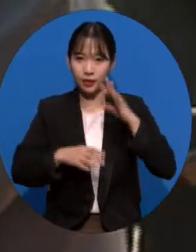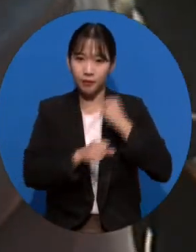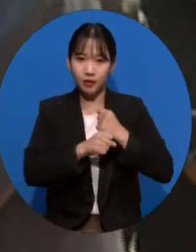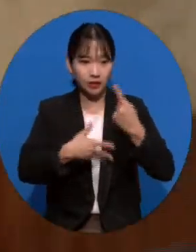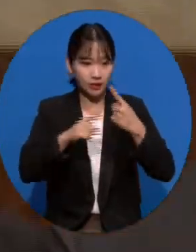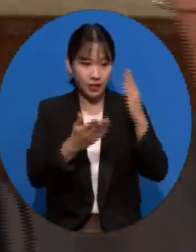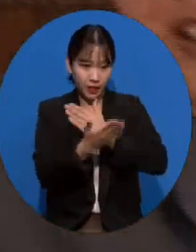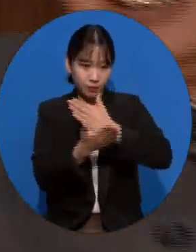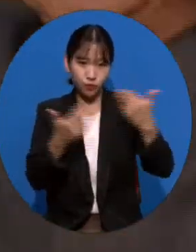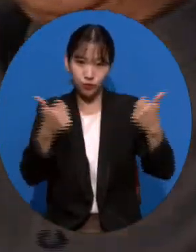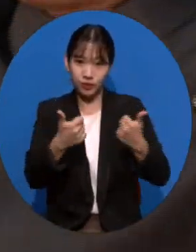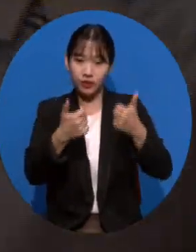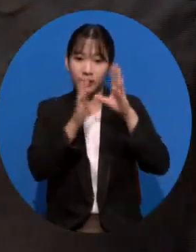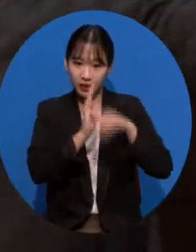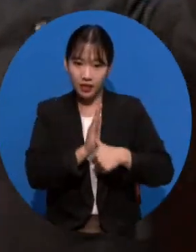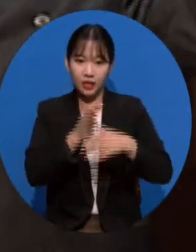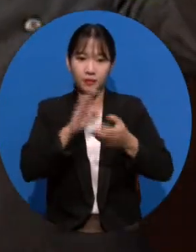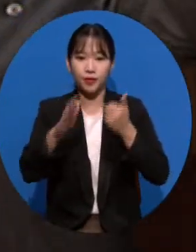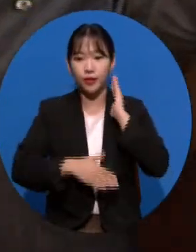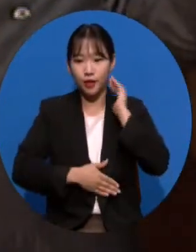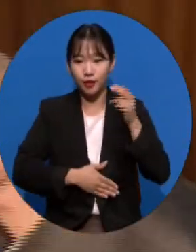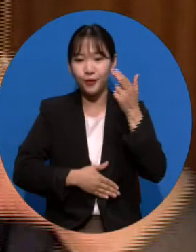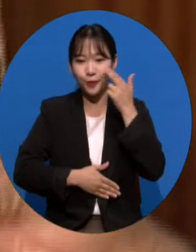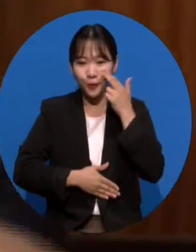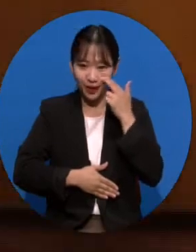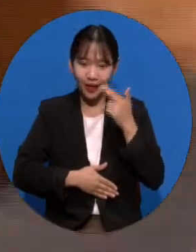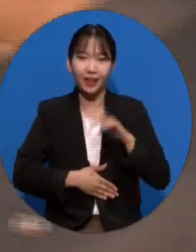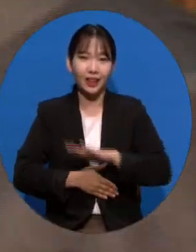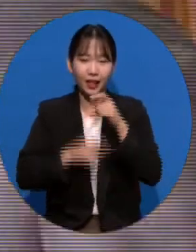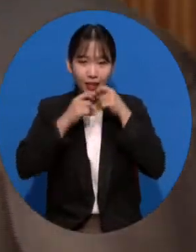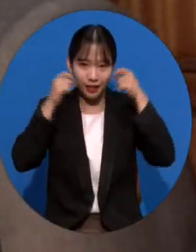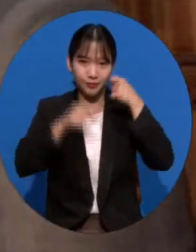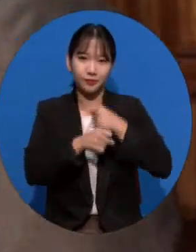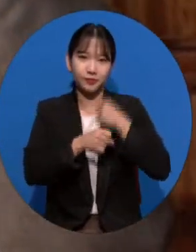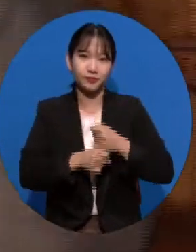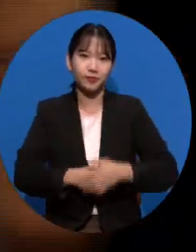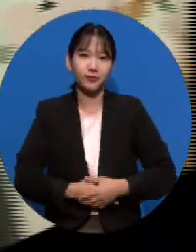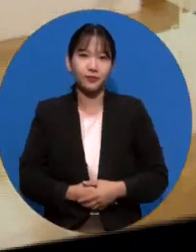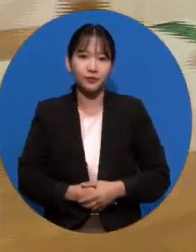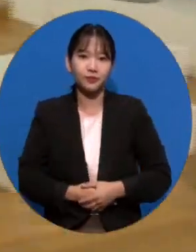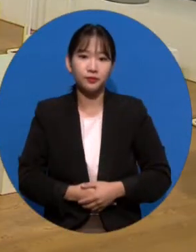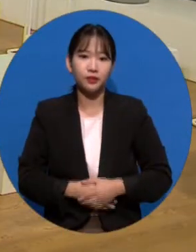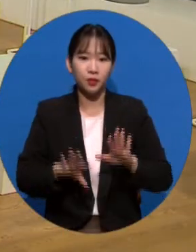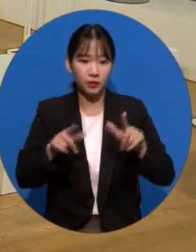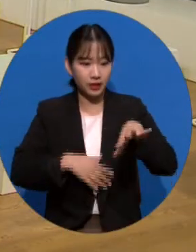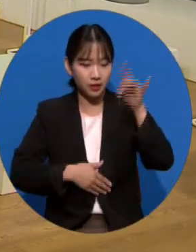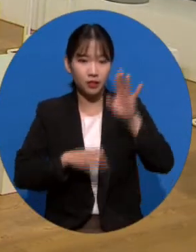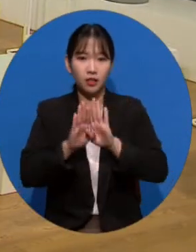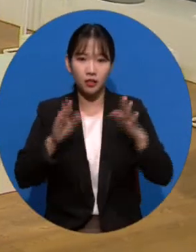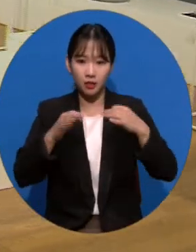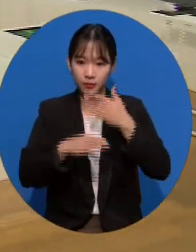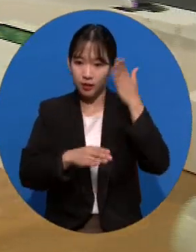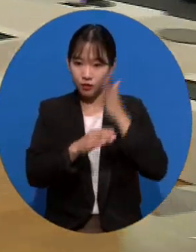1차 남북 정상회담에서도 김전 대통령의 유머 감각은 모두를 미소 짓게 만들었습니다. 올해 처음으로